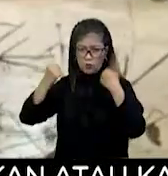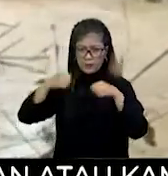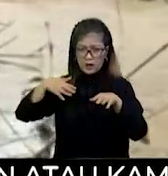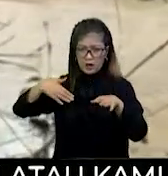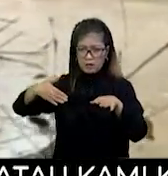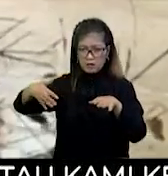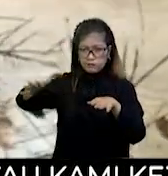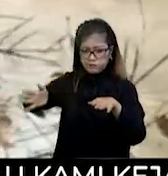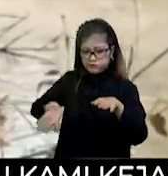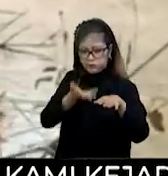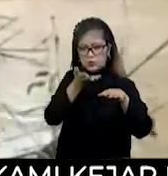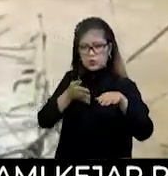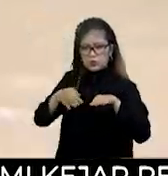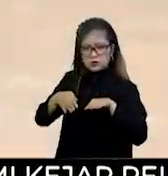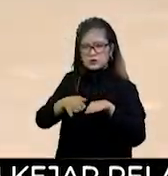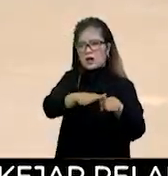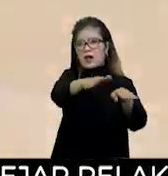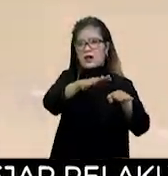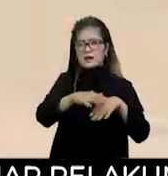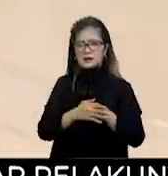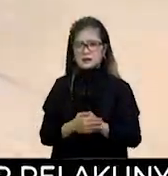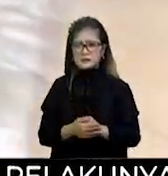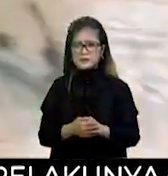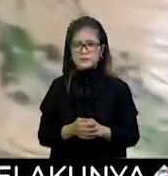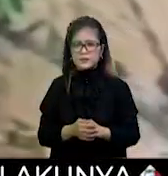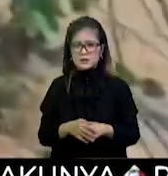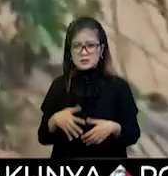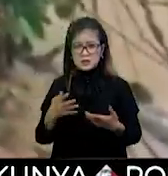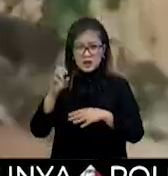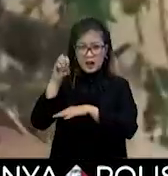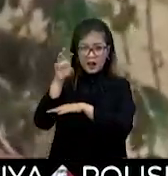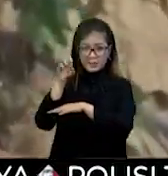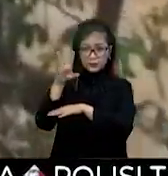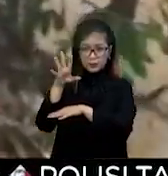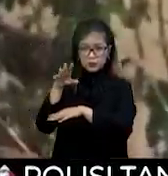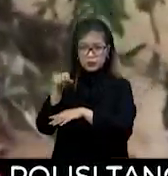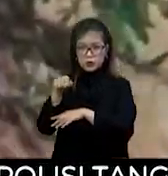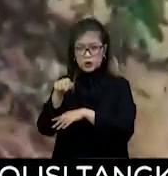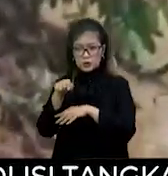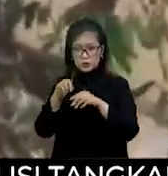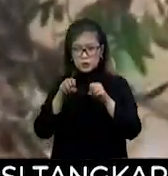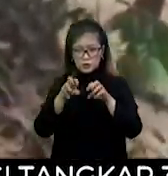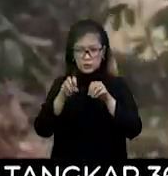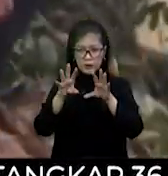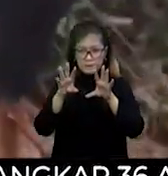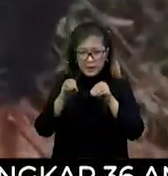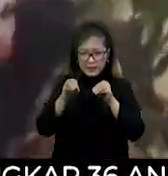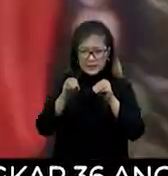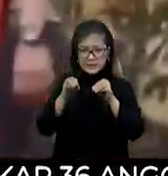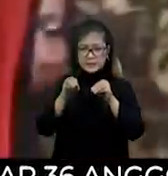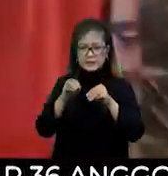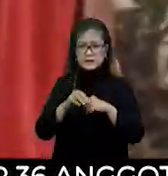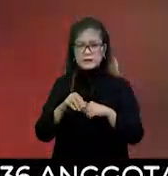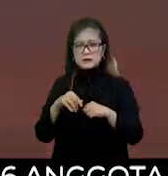menuju sungai. Lampu mobil langsung mati, namun tidak terlihat penumpang di dalamnya membuka pintu mobil, hingga mobil lenyap